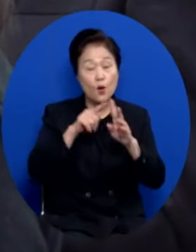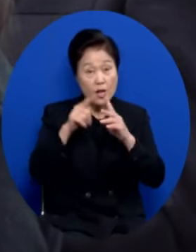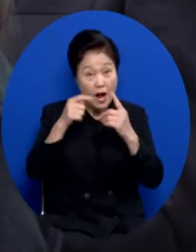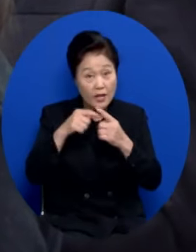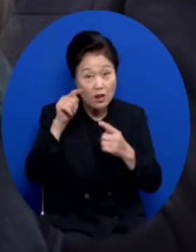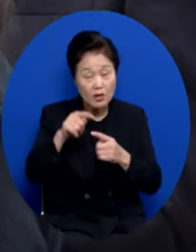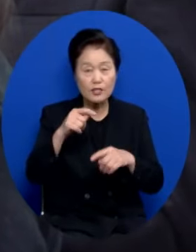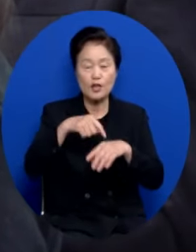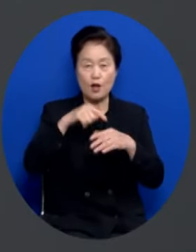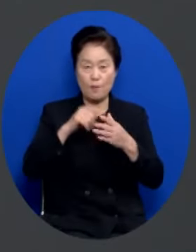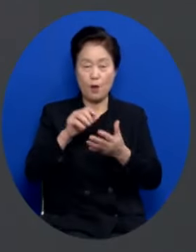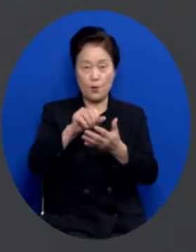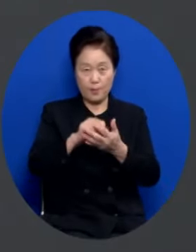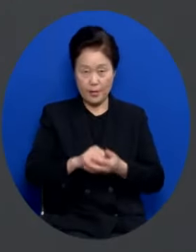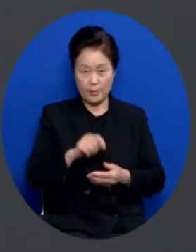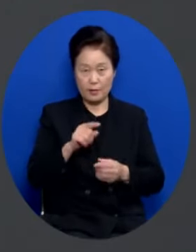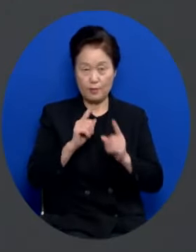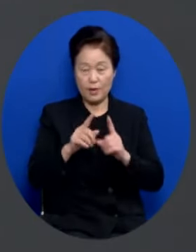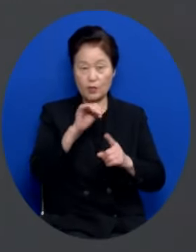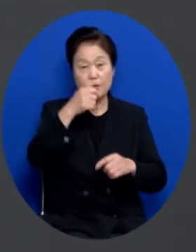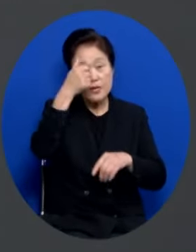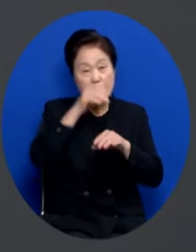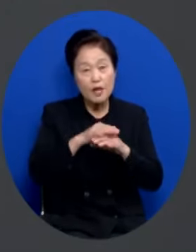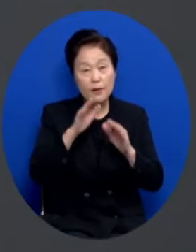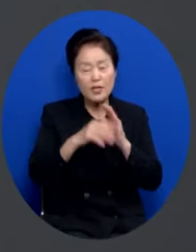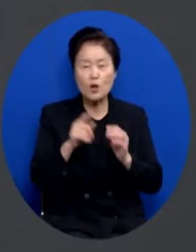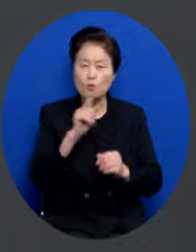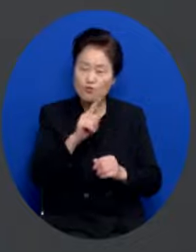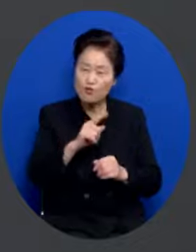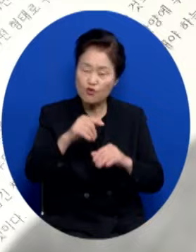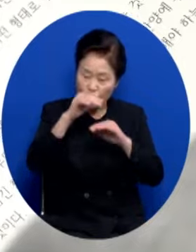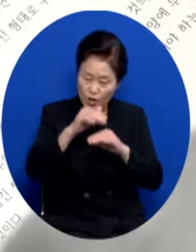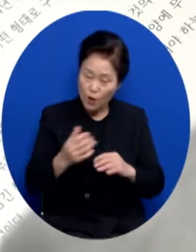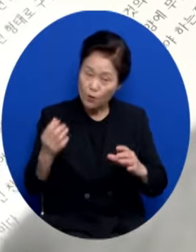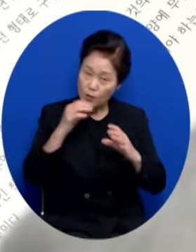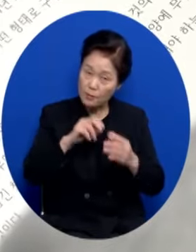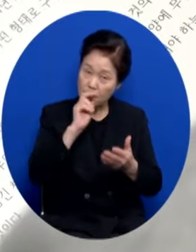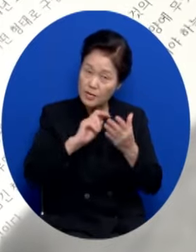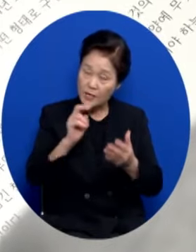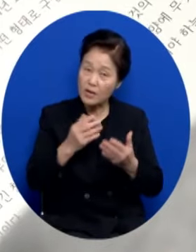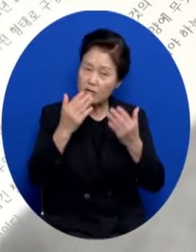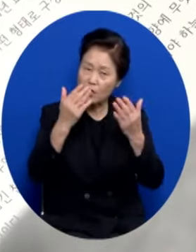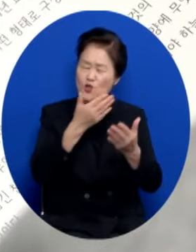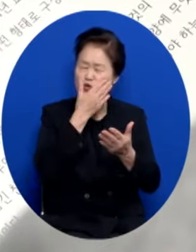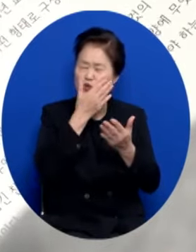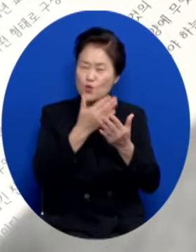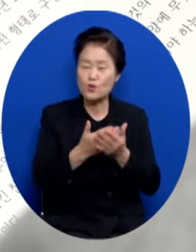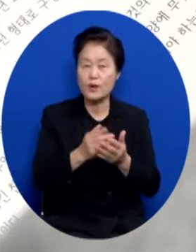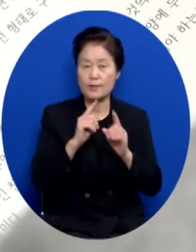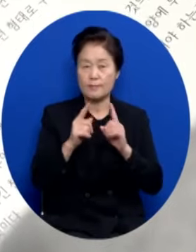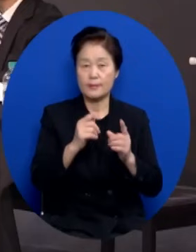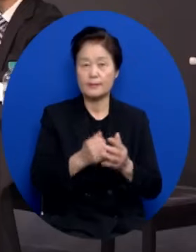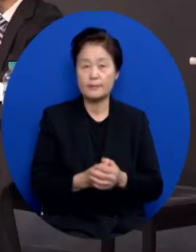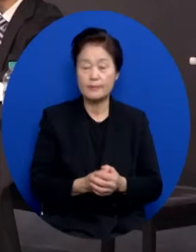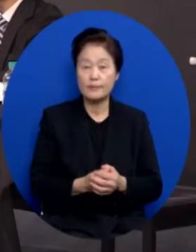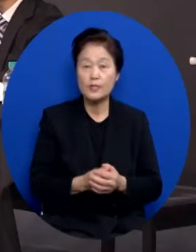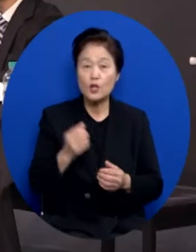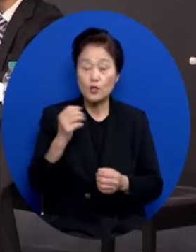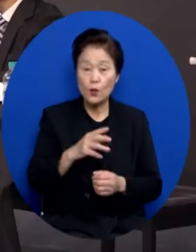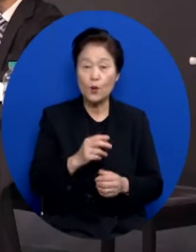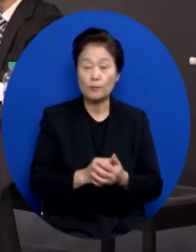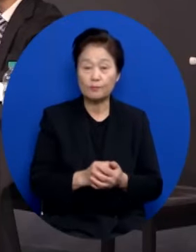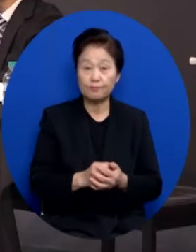가슴으로 받아들이는 것이라며 예배에서 어떤 믿음을 담아 찬양하는가는 매우 중요하다고 강조했습니다. 이어